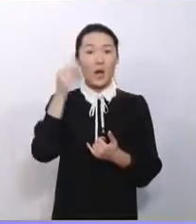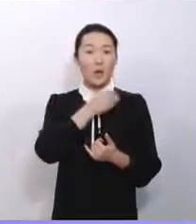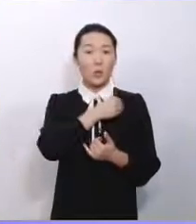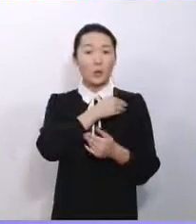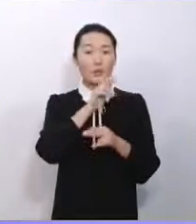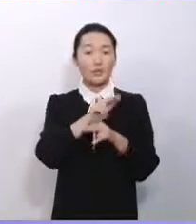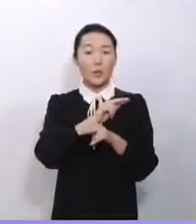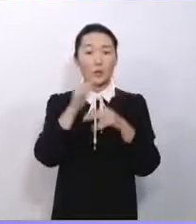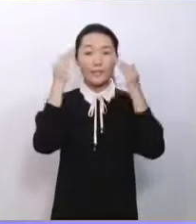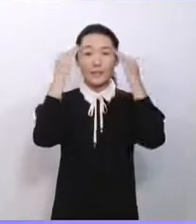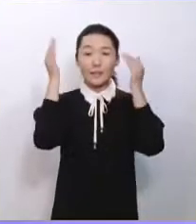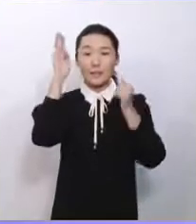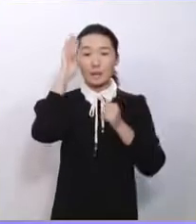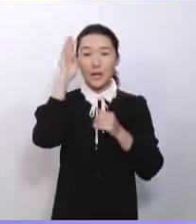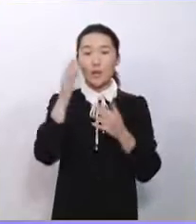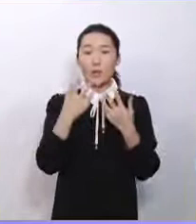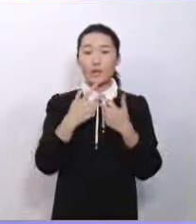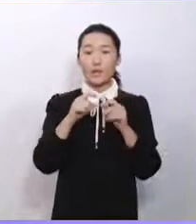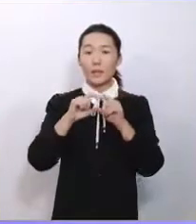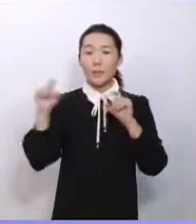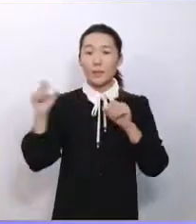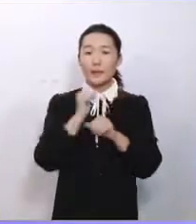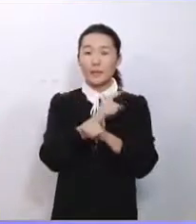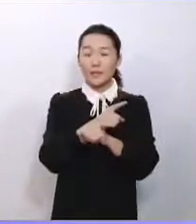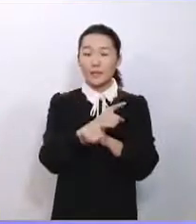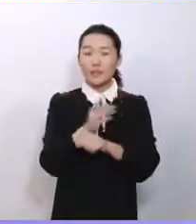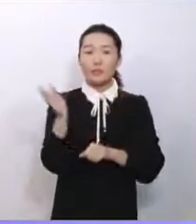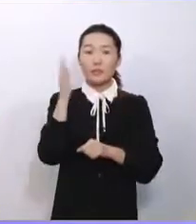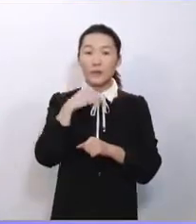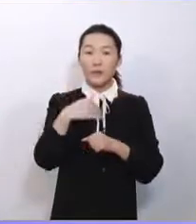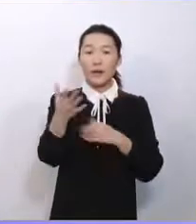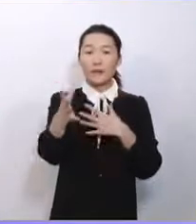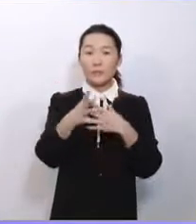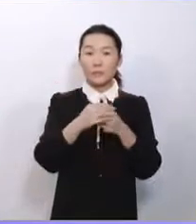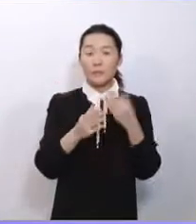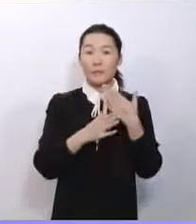Незнайку решать примеры и задачи. Давайте мы ему поможем.